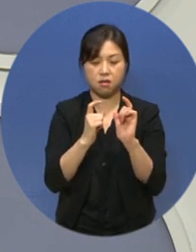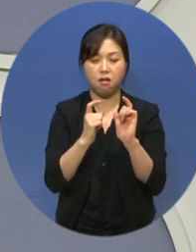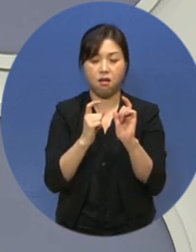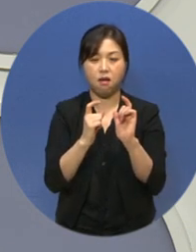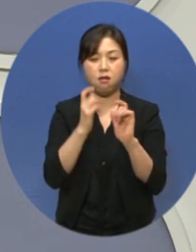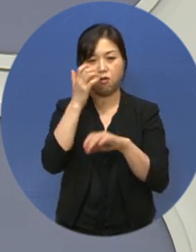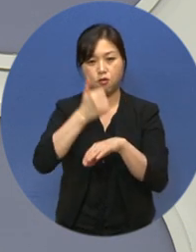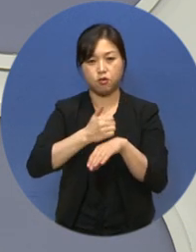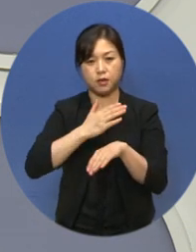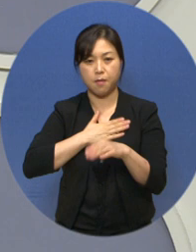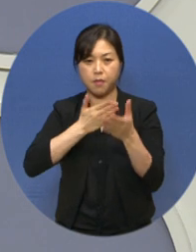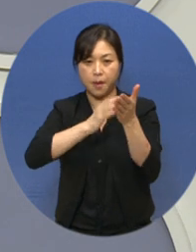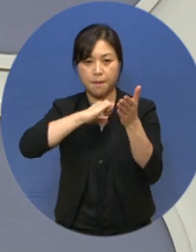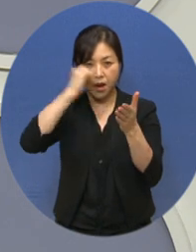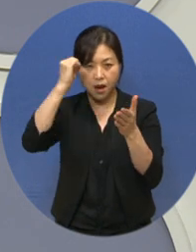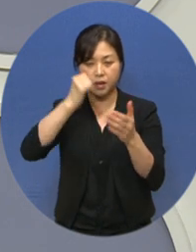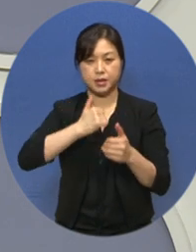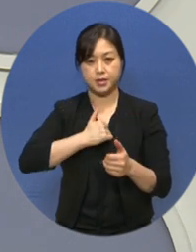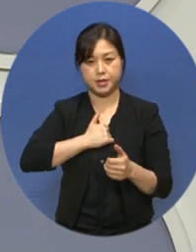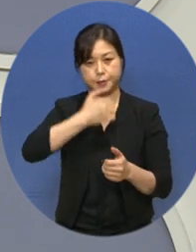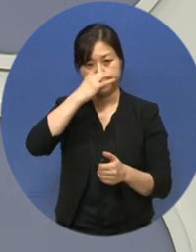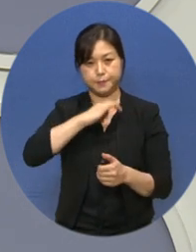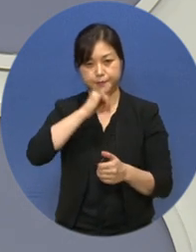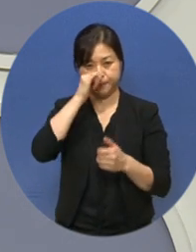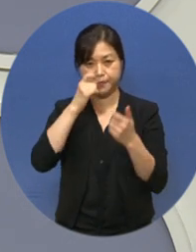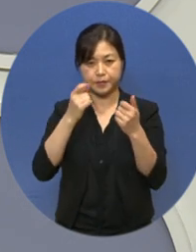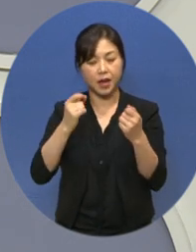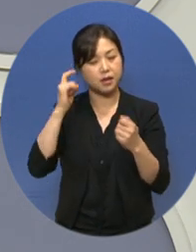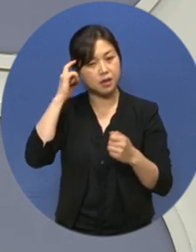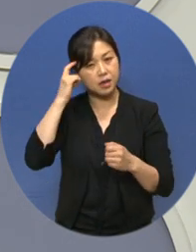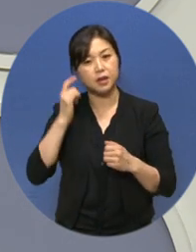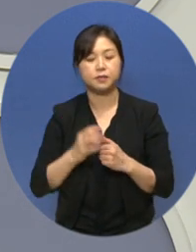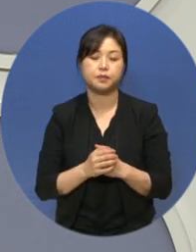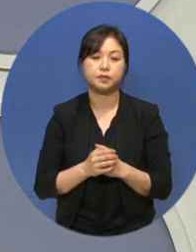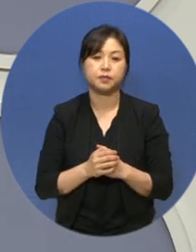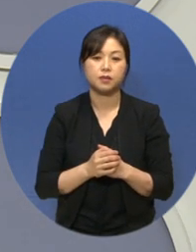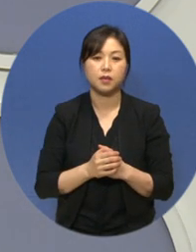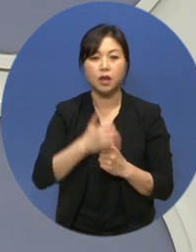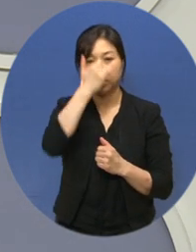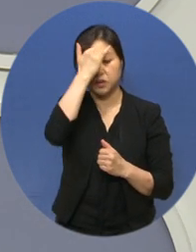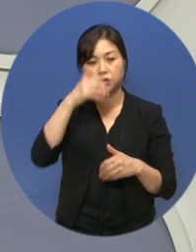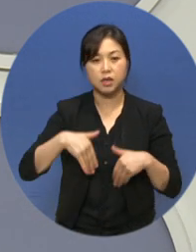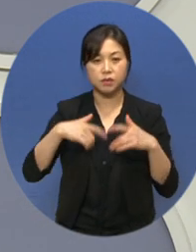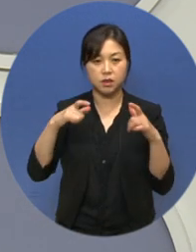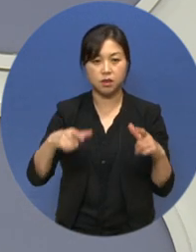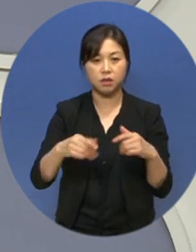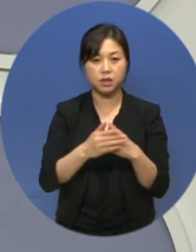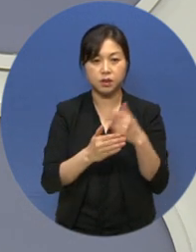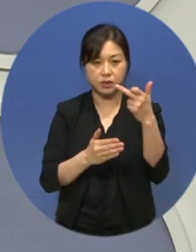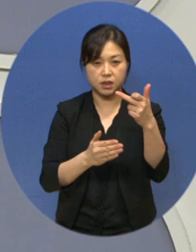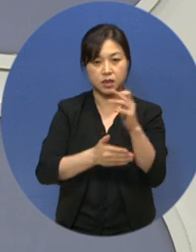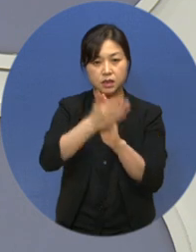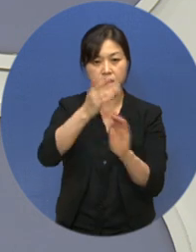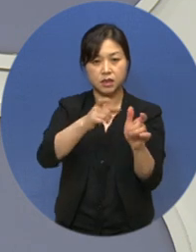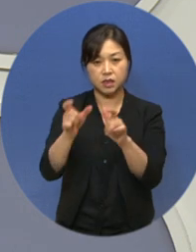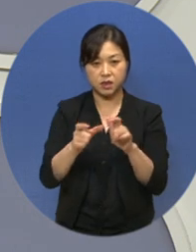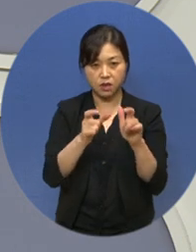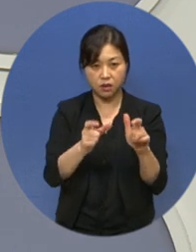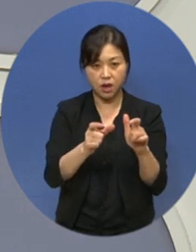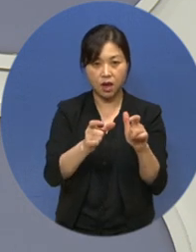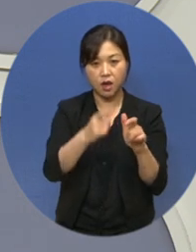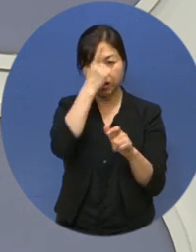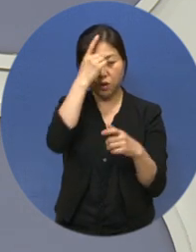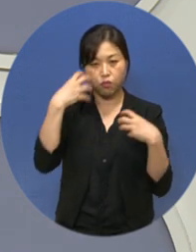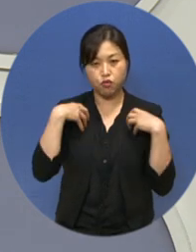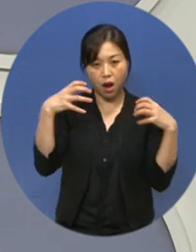했다 그런 말씀을 드리고요 에 특히 그 청남대 과 에 17개 시 도 지방자치단체 정부합동 평가는 이게